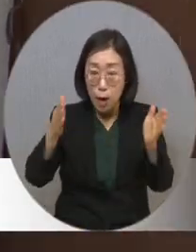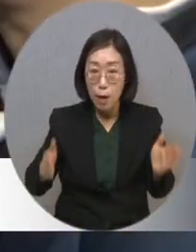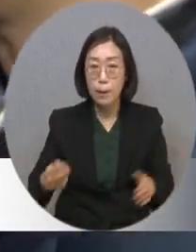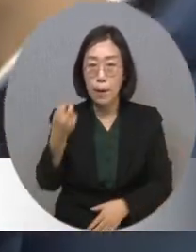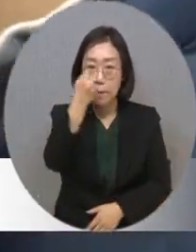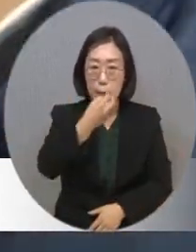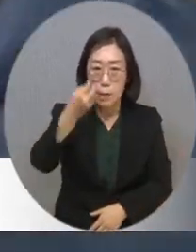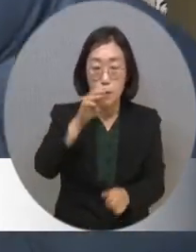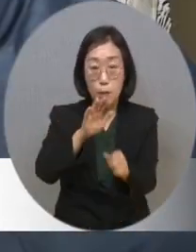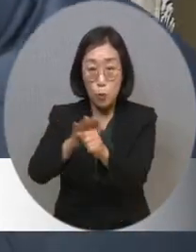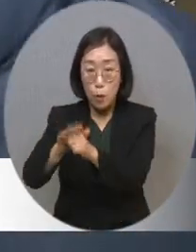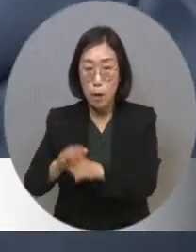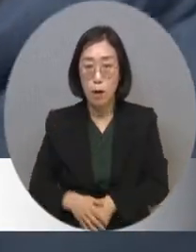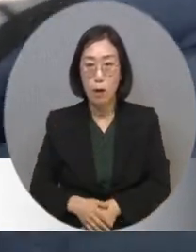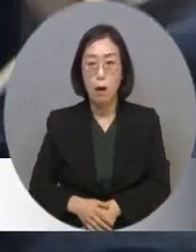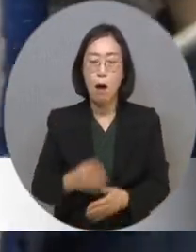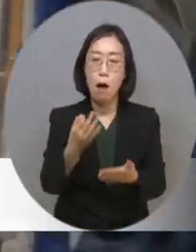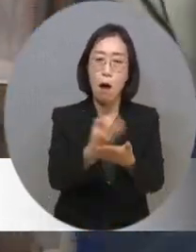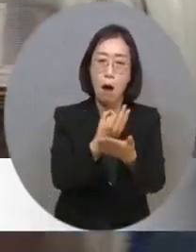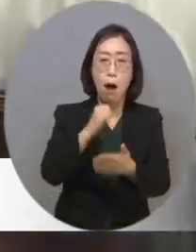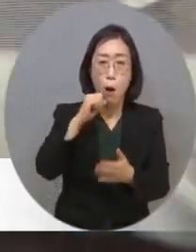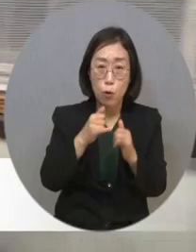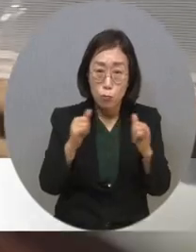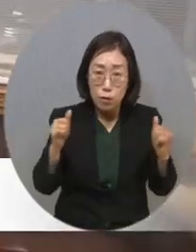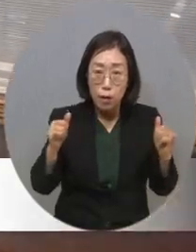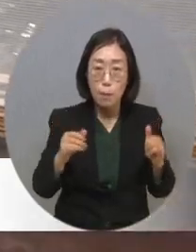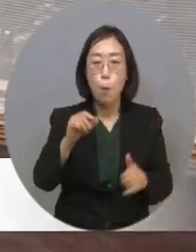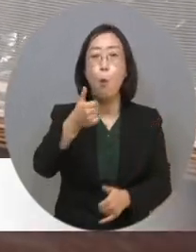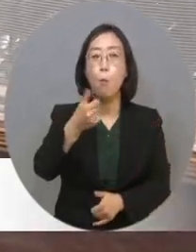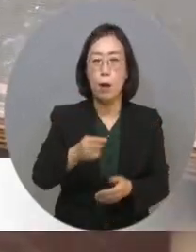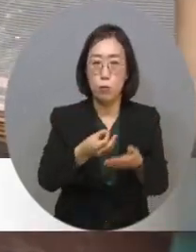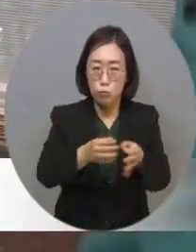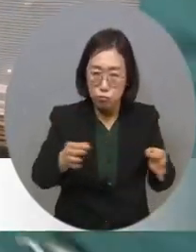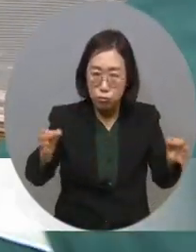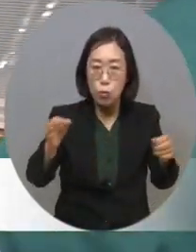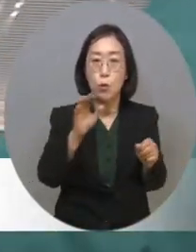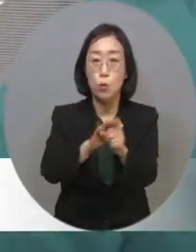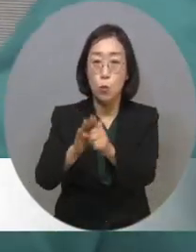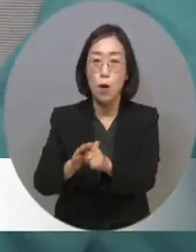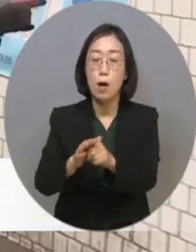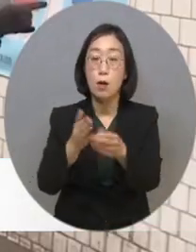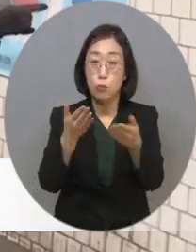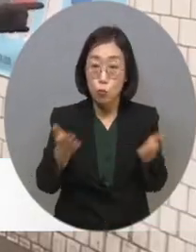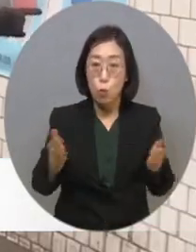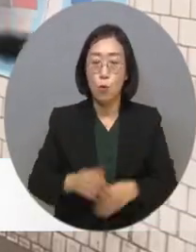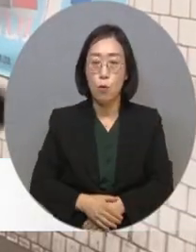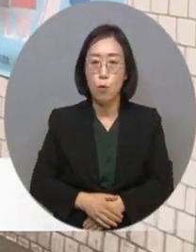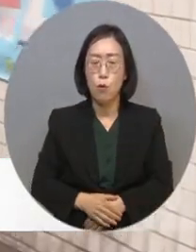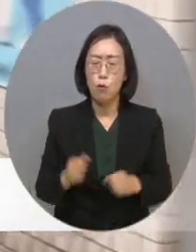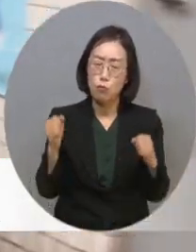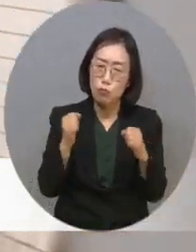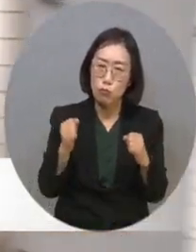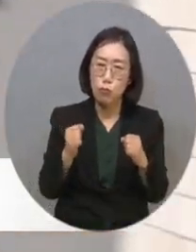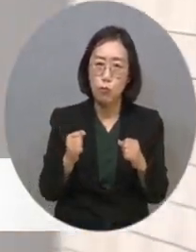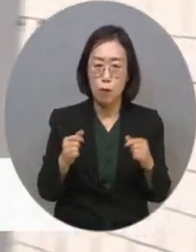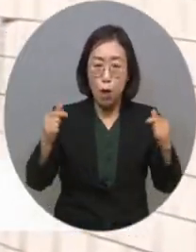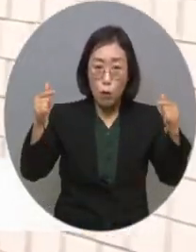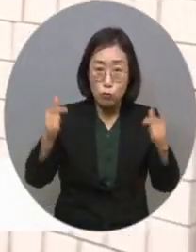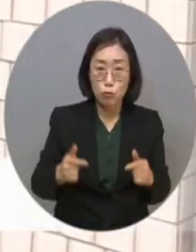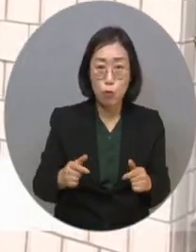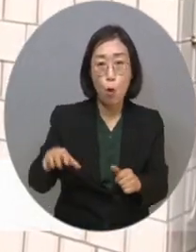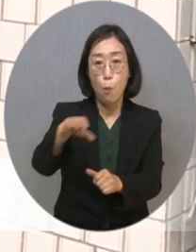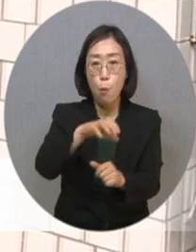가동해 저소득 취약계층 가구당 5만 원씩 월동 대책비를 지급하고 한파 저감시설을